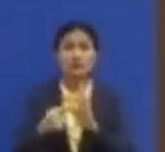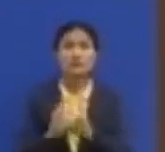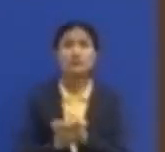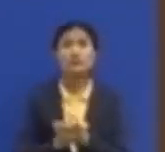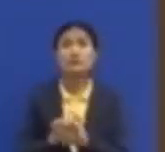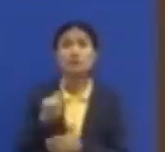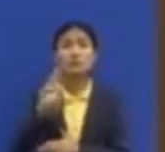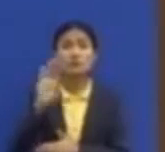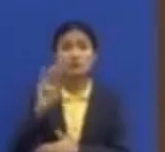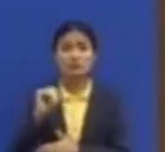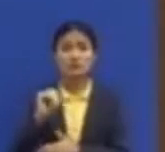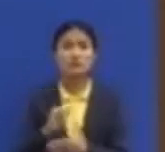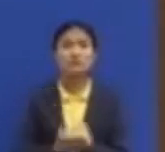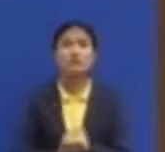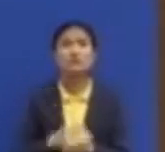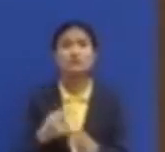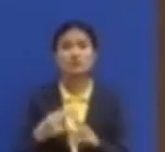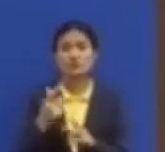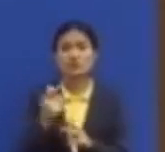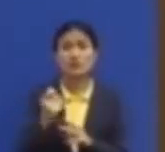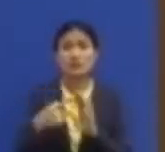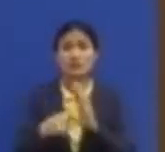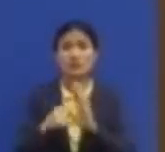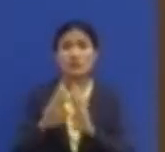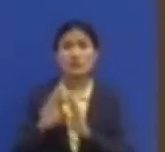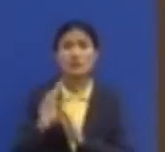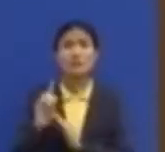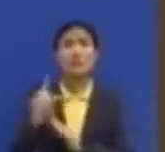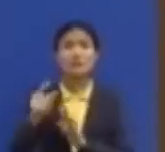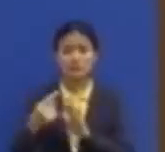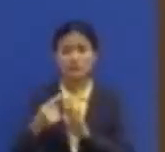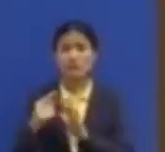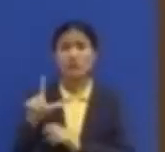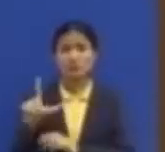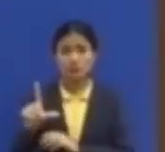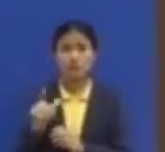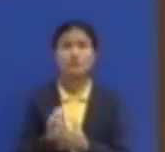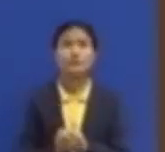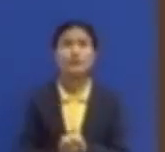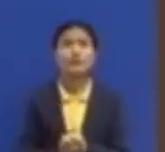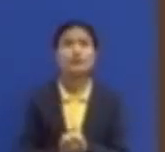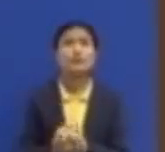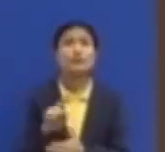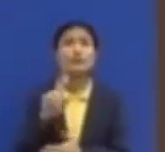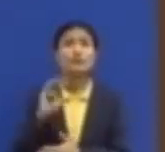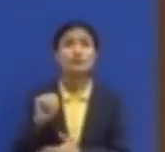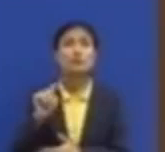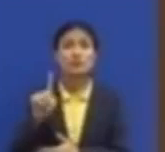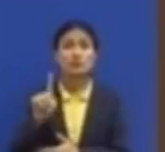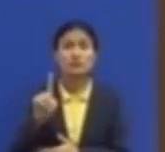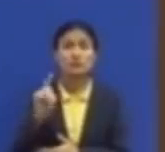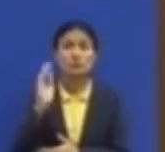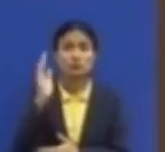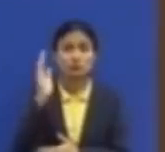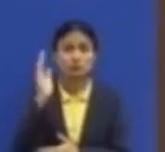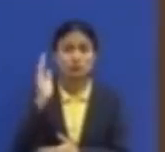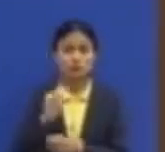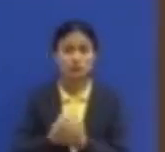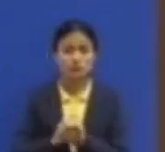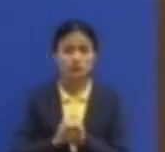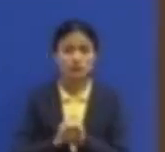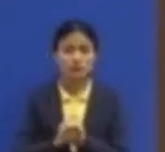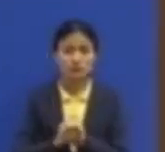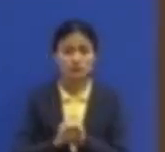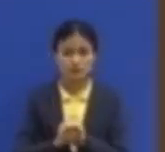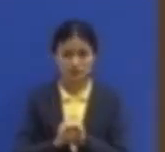ายอดุมฮาลิมมินซา241นายพลเอกอาชา